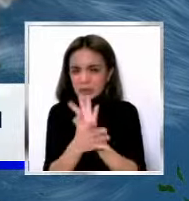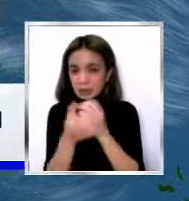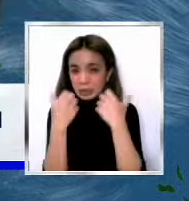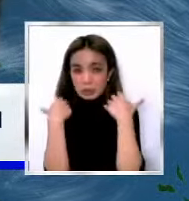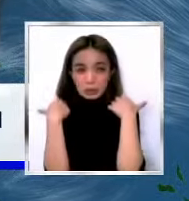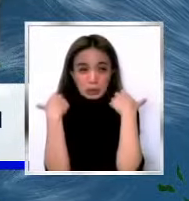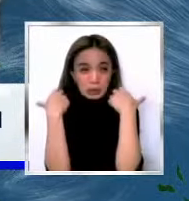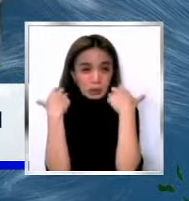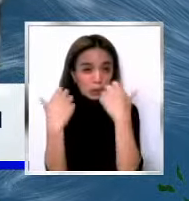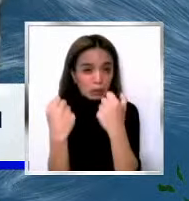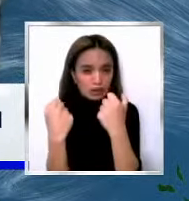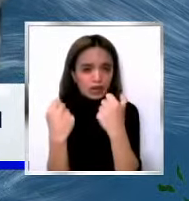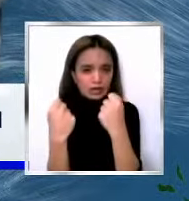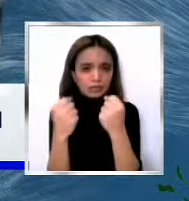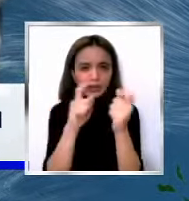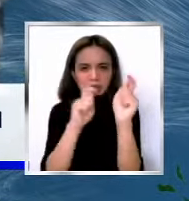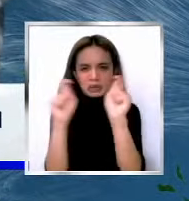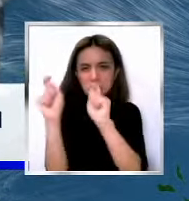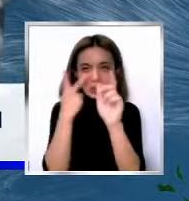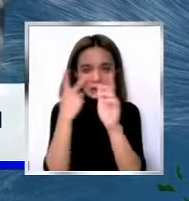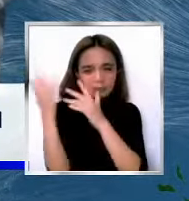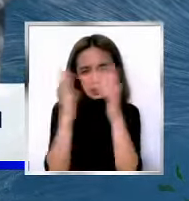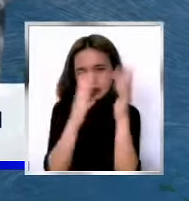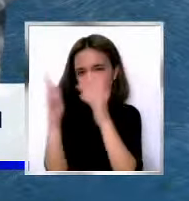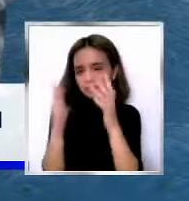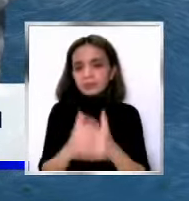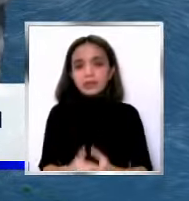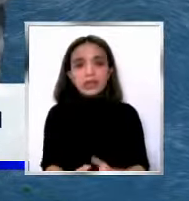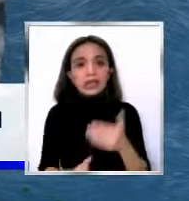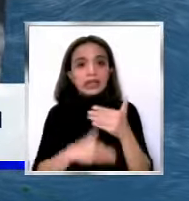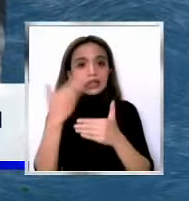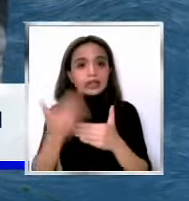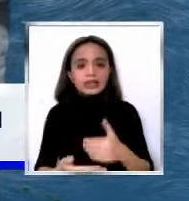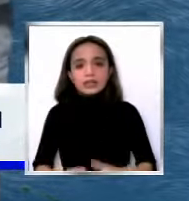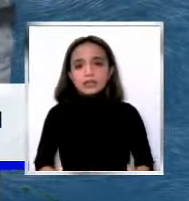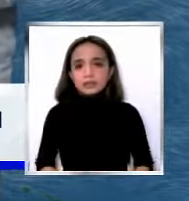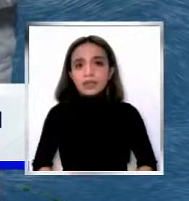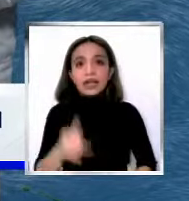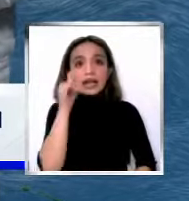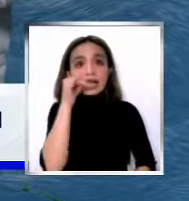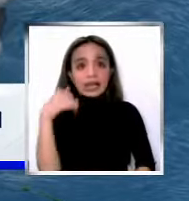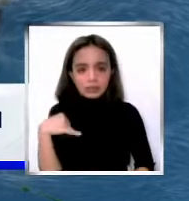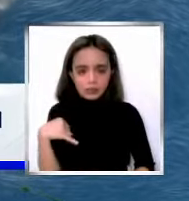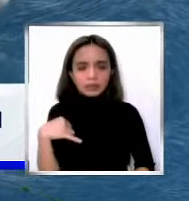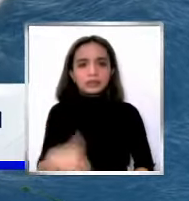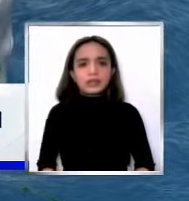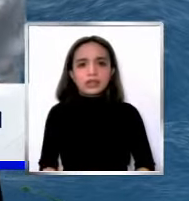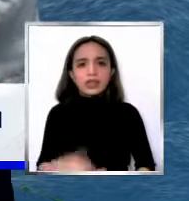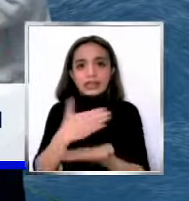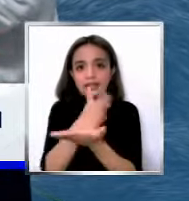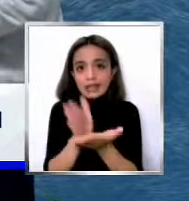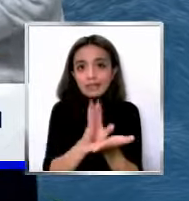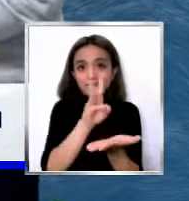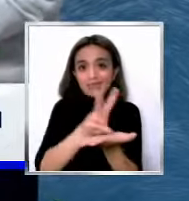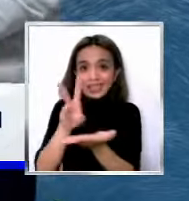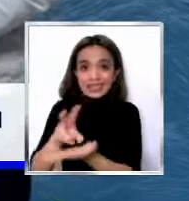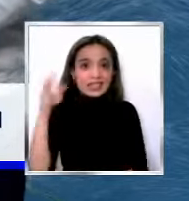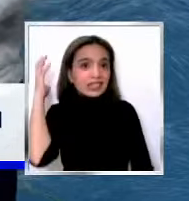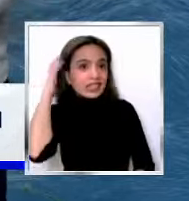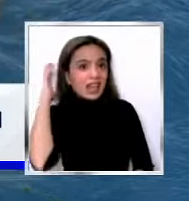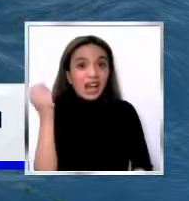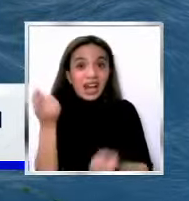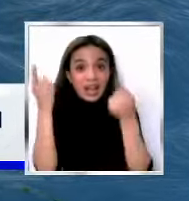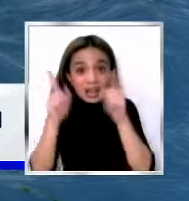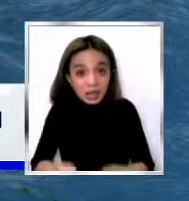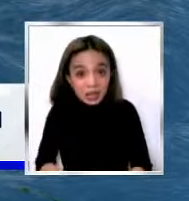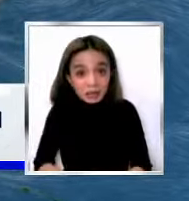na bagyo sa mga susunod na araw. Samantala, inulan at binaha ulit kahapon ng ilang bahagi ng Mindanao dahil naman sa Intertropical